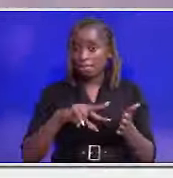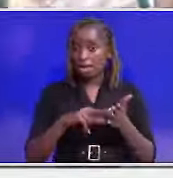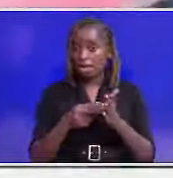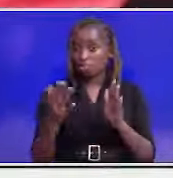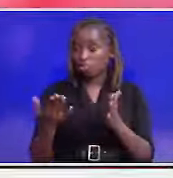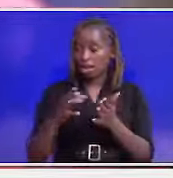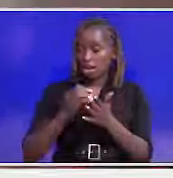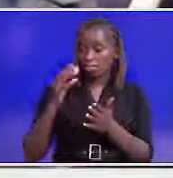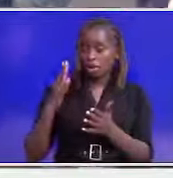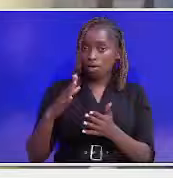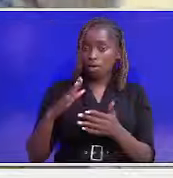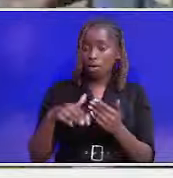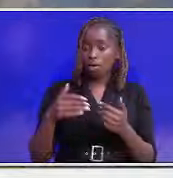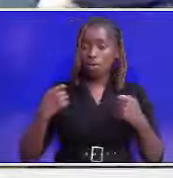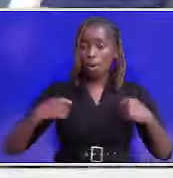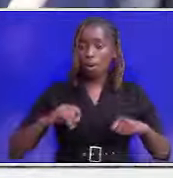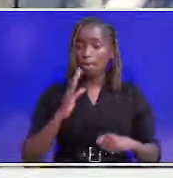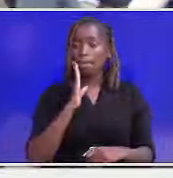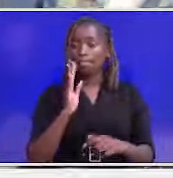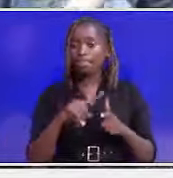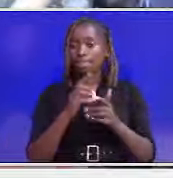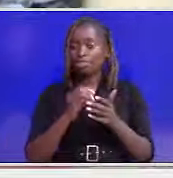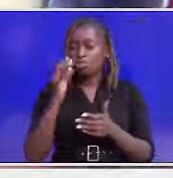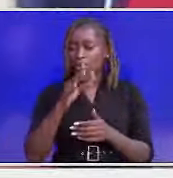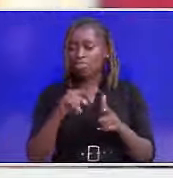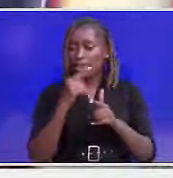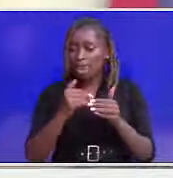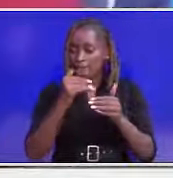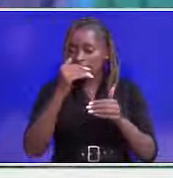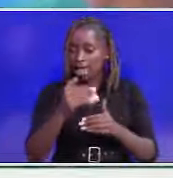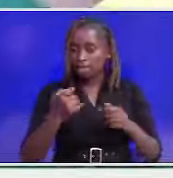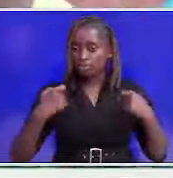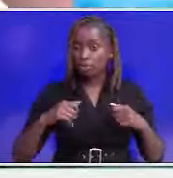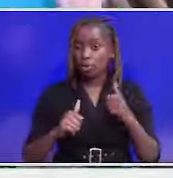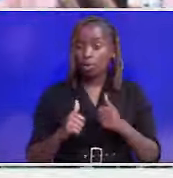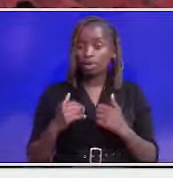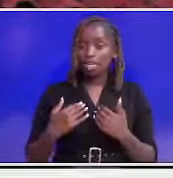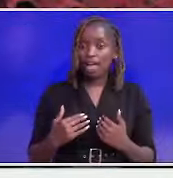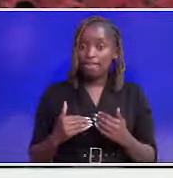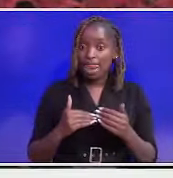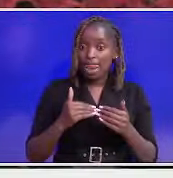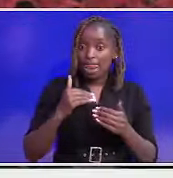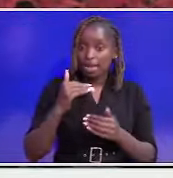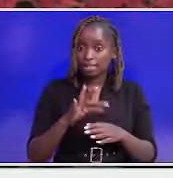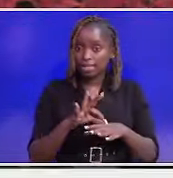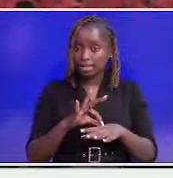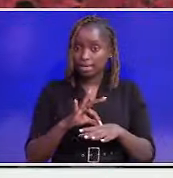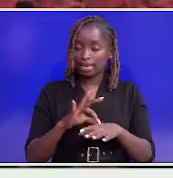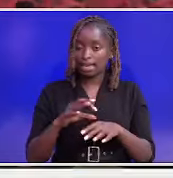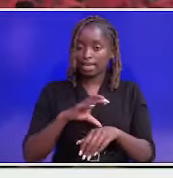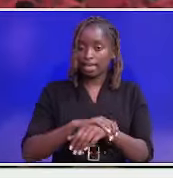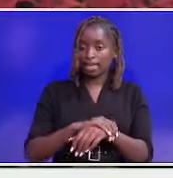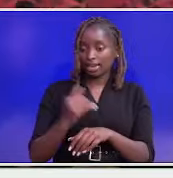mama, tunatupa chini. Na nguo ambayo imefuata, ngosi ya pili, tunapaka mtoto mwenyewe.